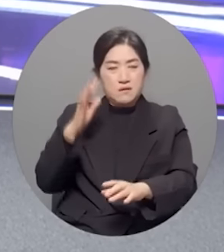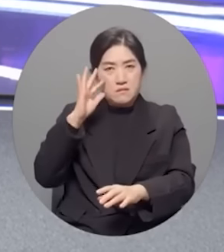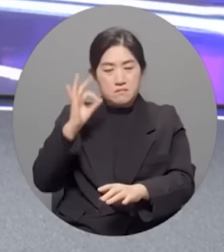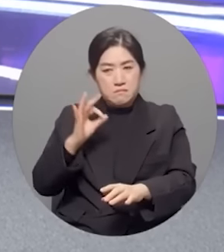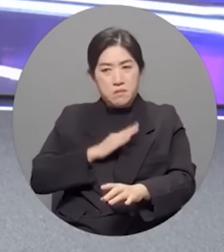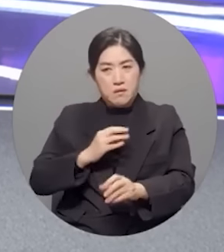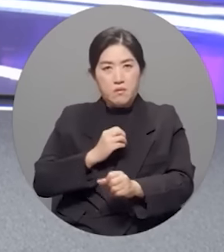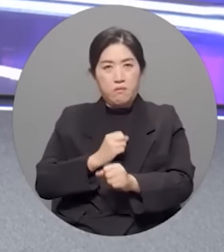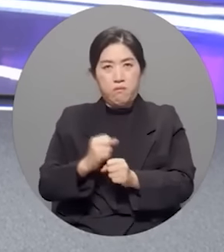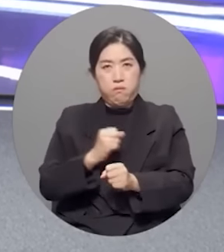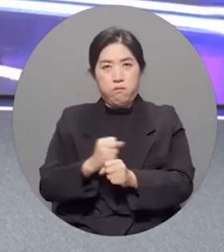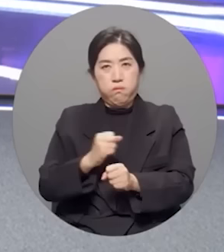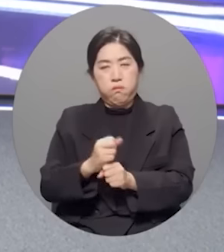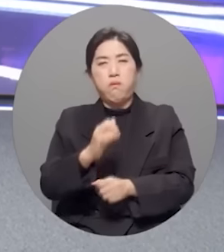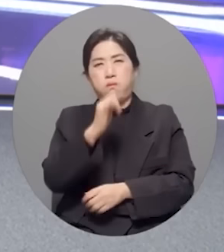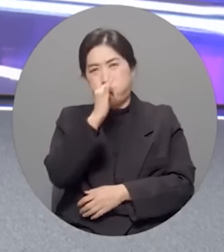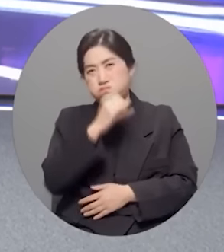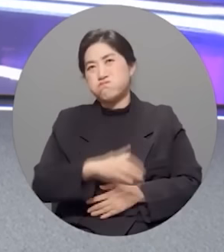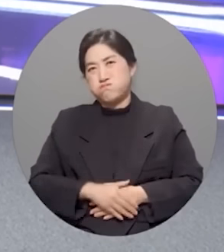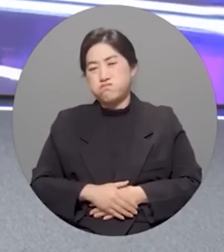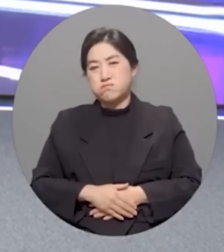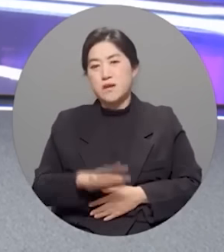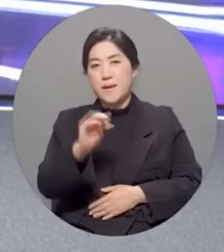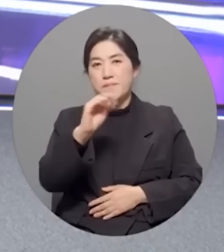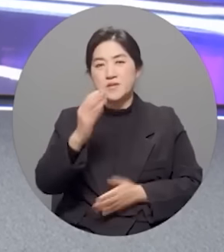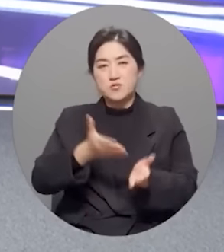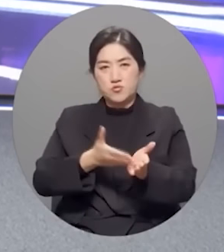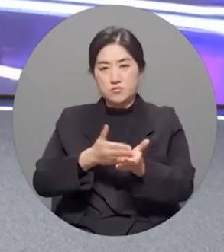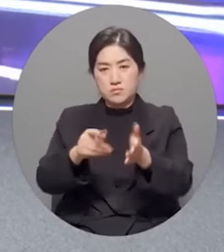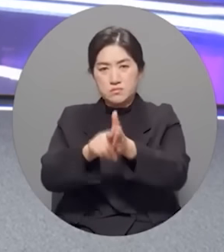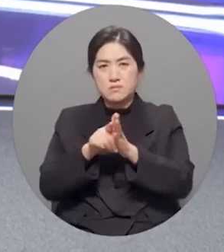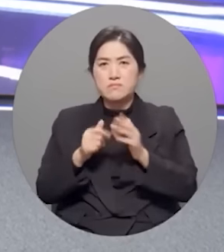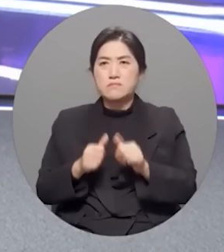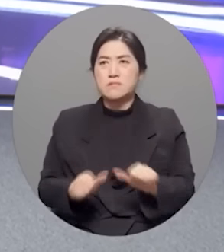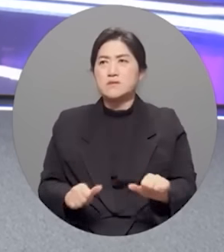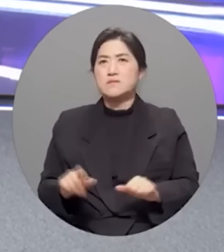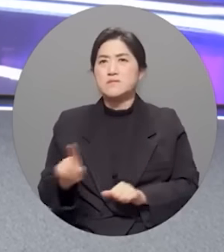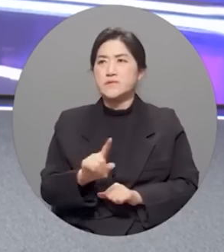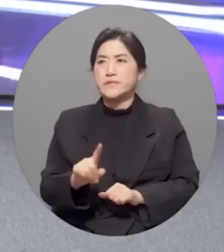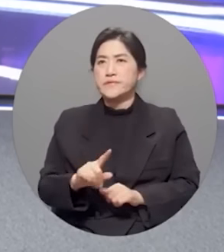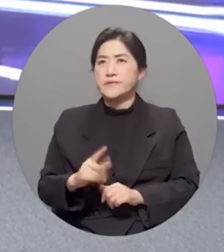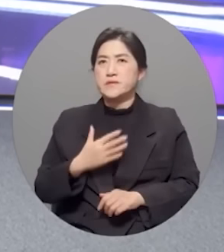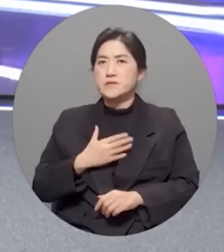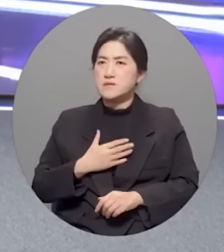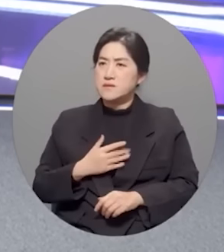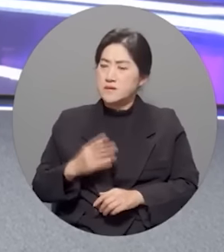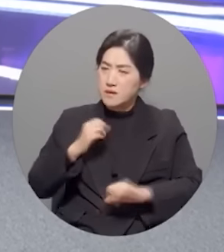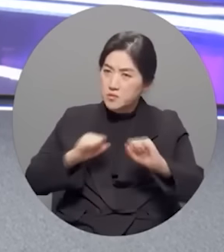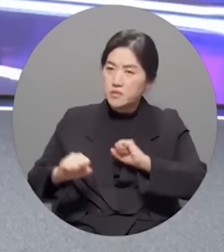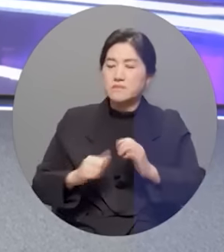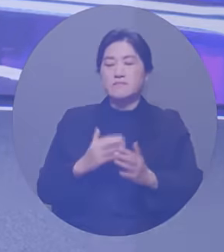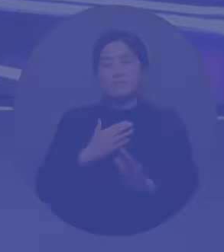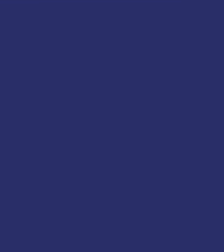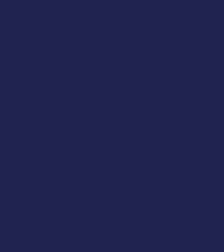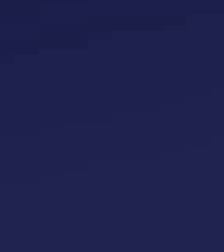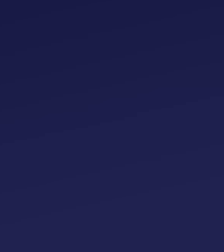당황스럽기도 합니다 MBC 뉴스의 신뢰성의 타격을 입히려는 이런 시도에 유감을